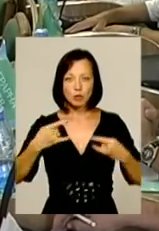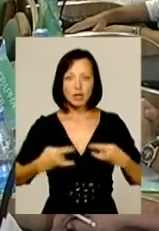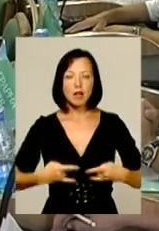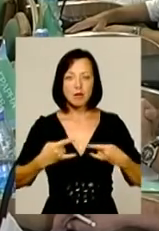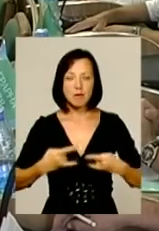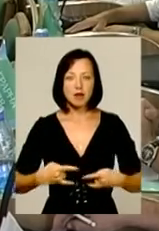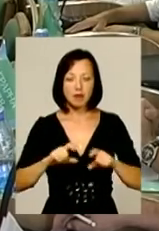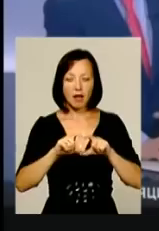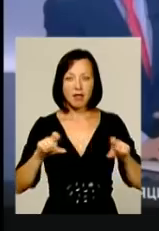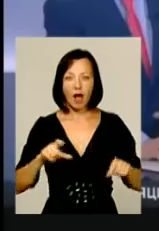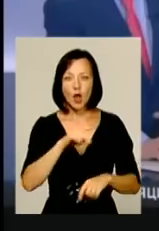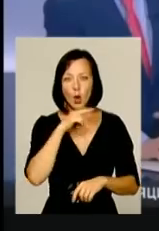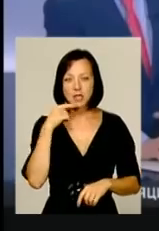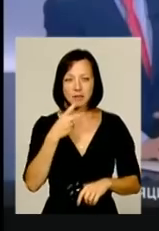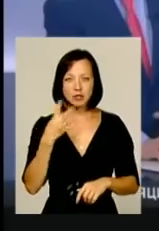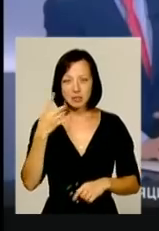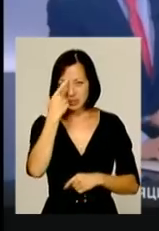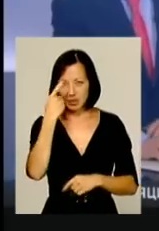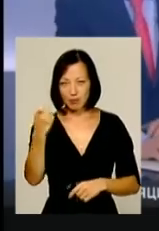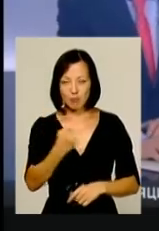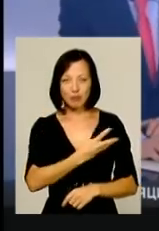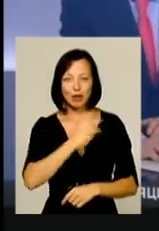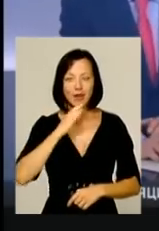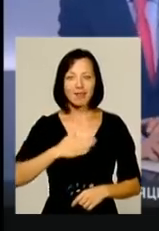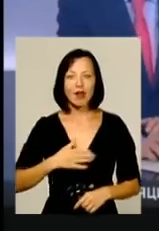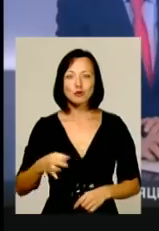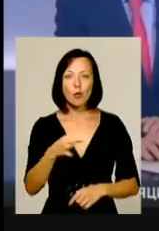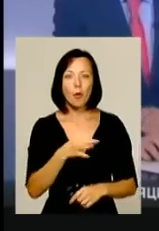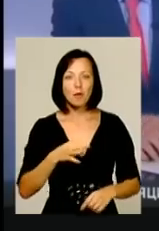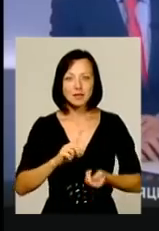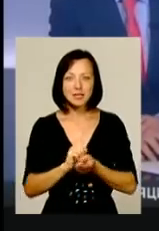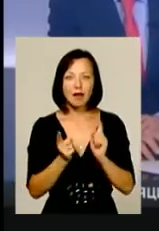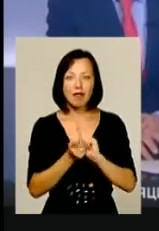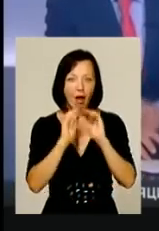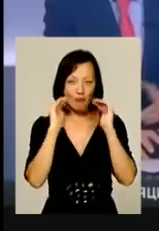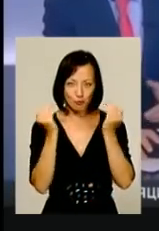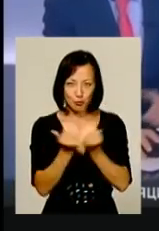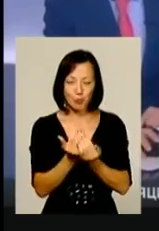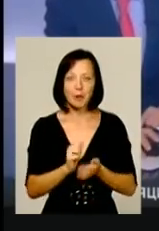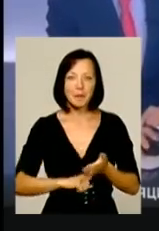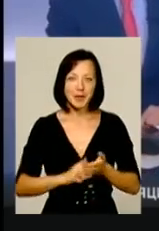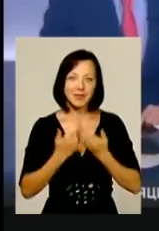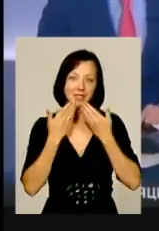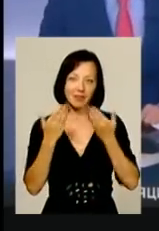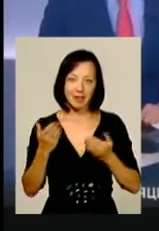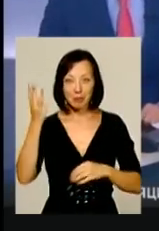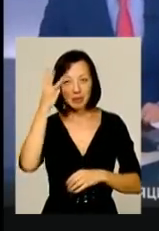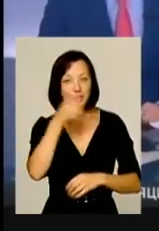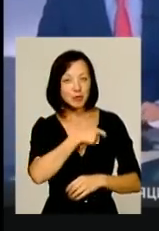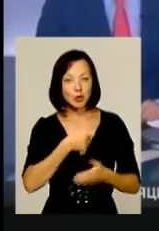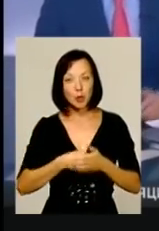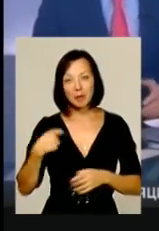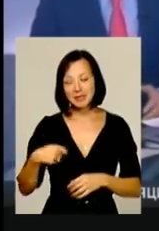Нагадаємо, канал «Росія-24» заявив про бажання нашої області стати автономною. Привід – звернення хмельницьких обранців до